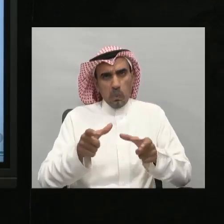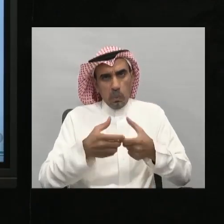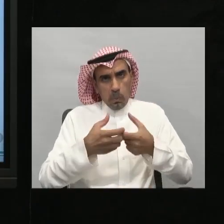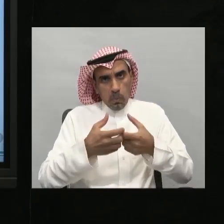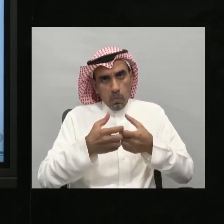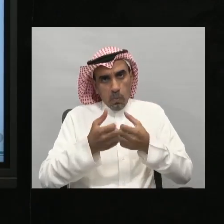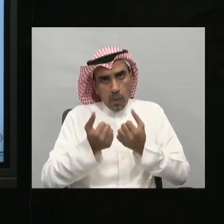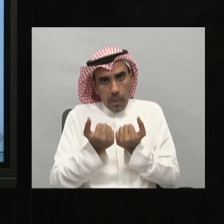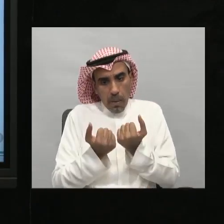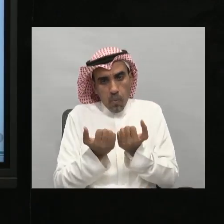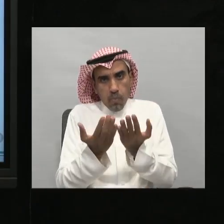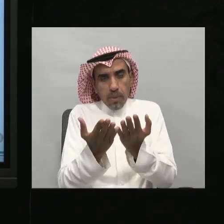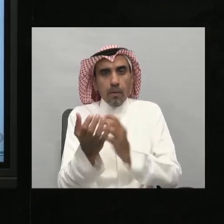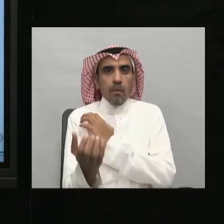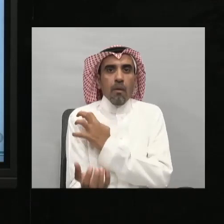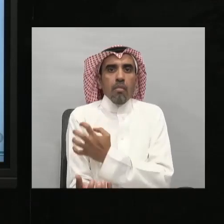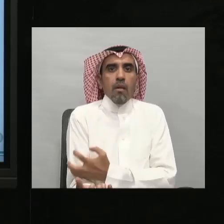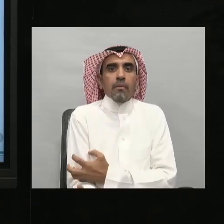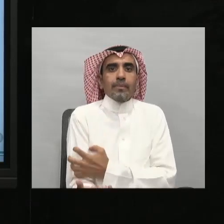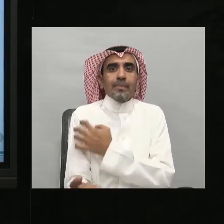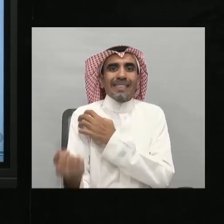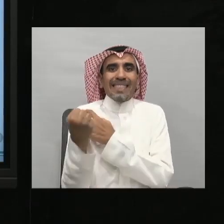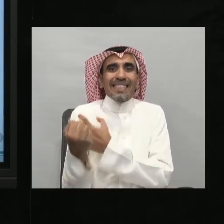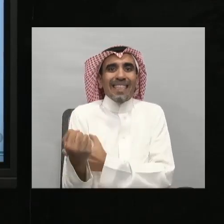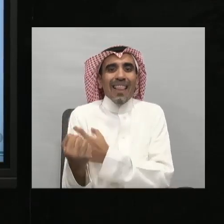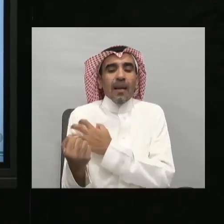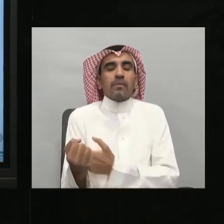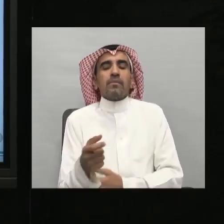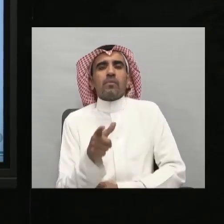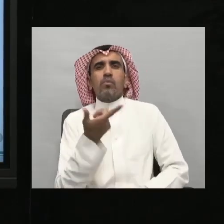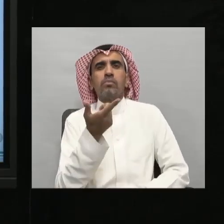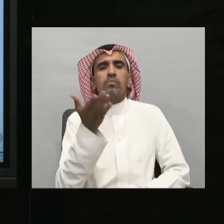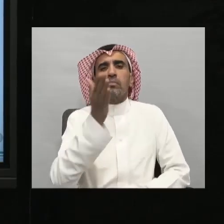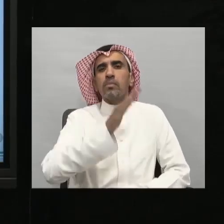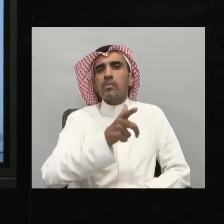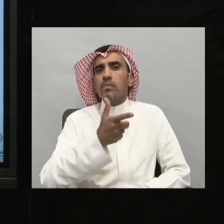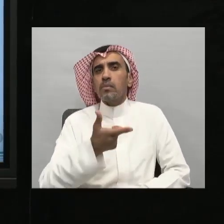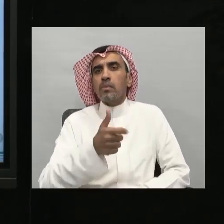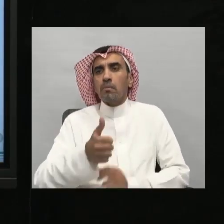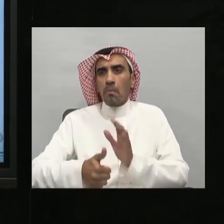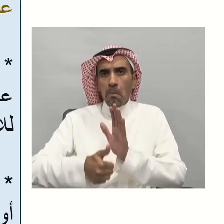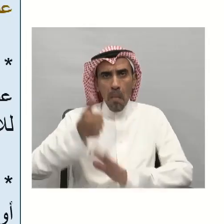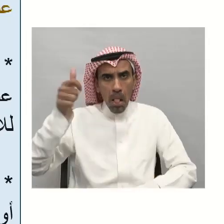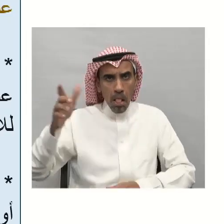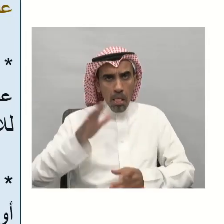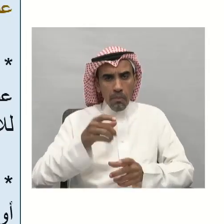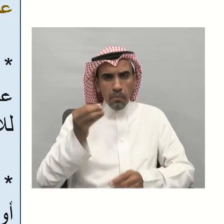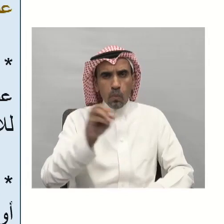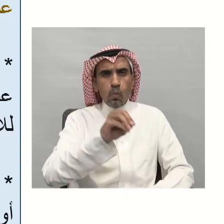وانبساط للعضلات. ماذا يحدث نتيجة الانقباض والانبساط لهذه العضلات؟ تستطيع هذه اللوامس من